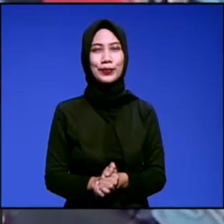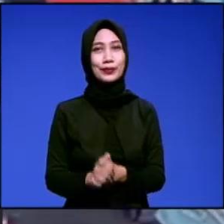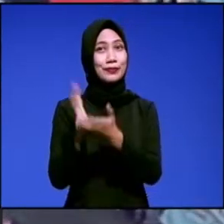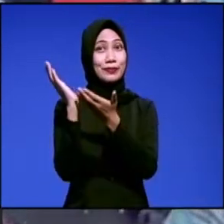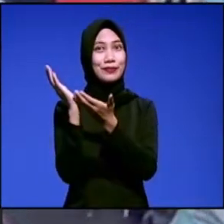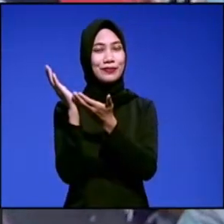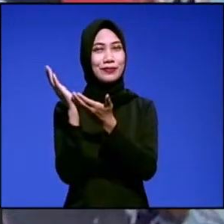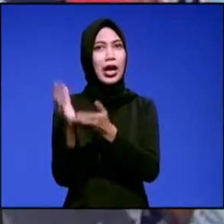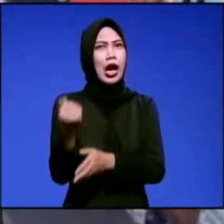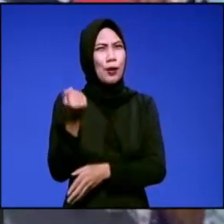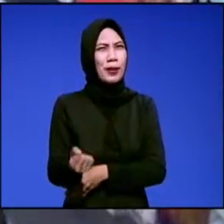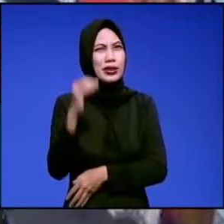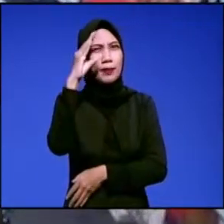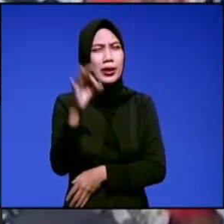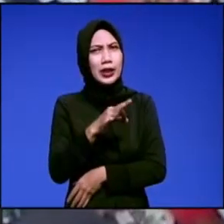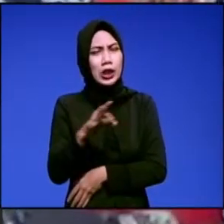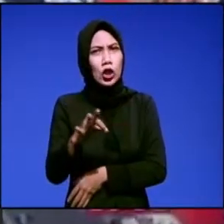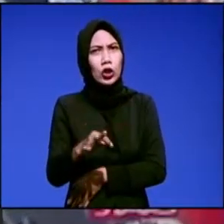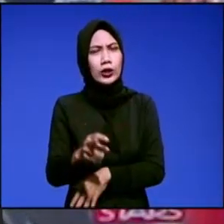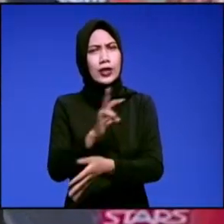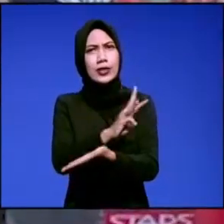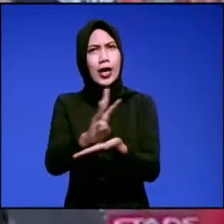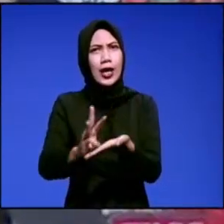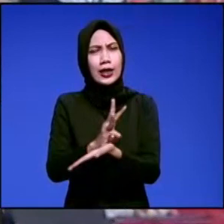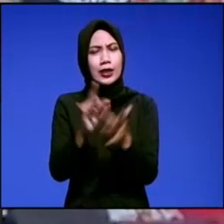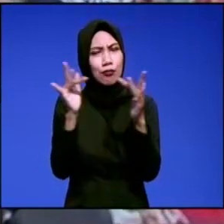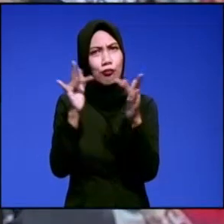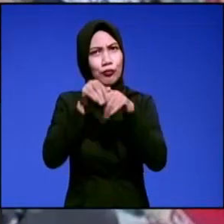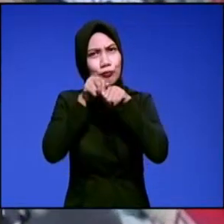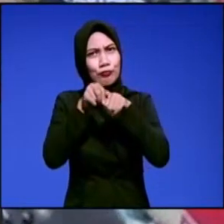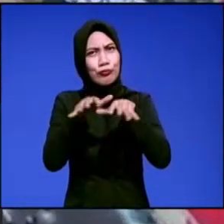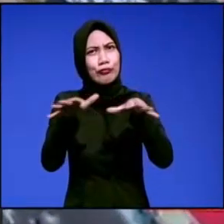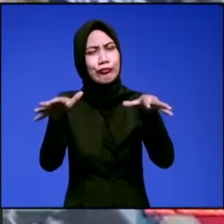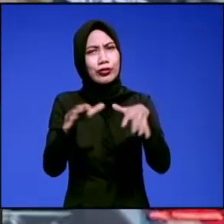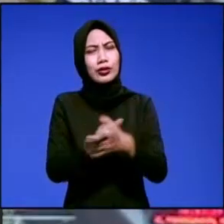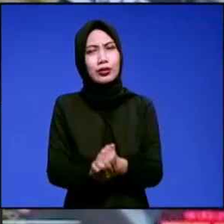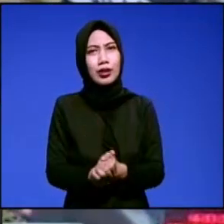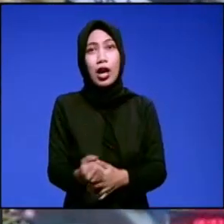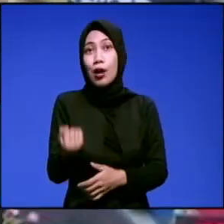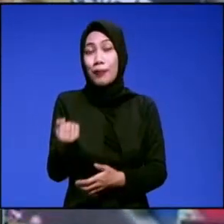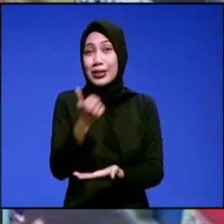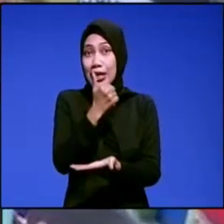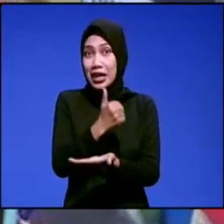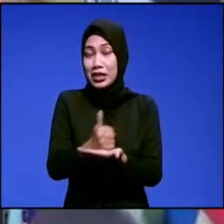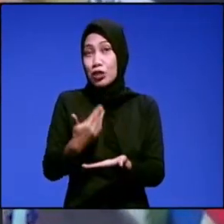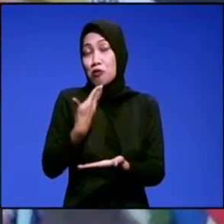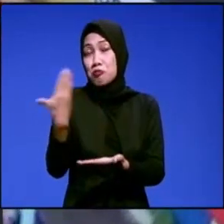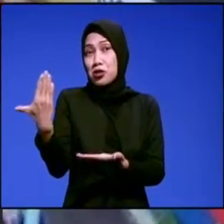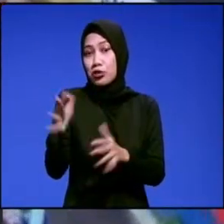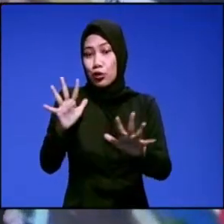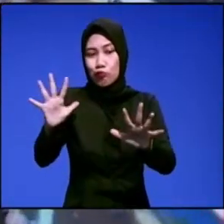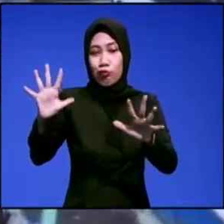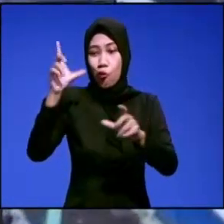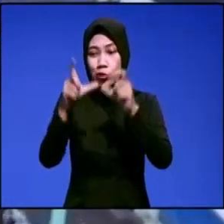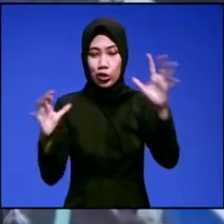Inilah potret pasar pagi Kota Salatiga di Jawa Tengah yang viral di media sosial. Pasar tradisional yang identik dengan kepadatan disulap